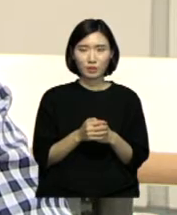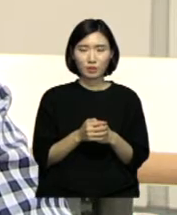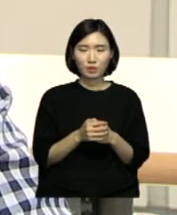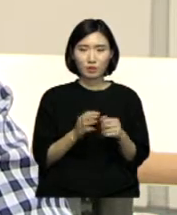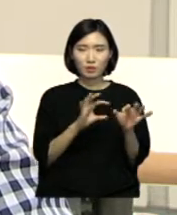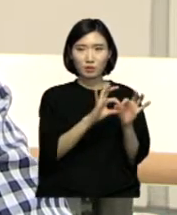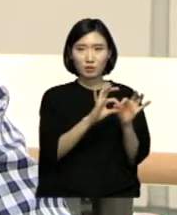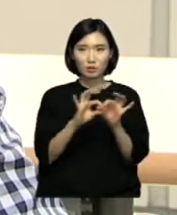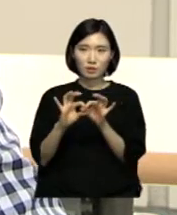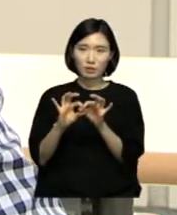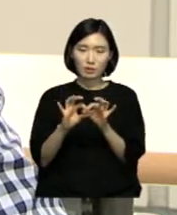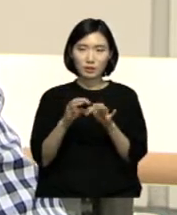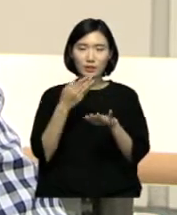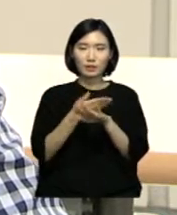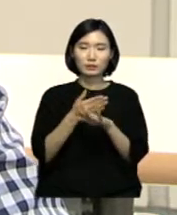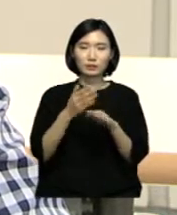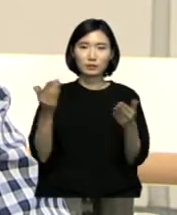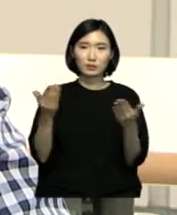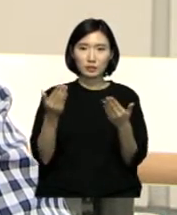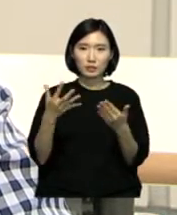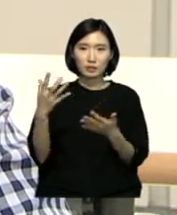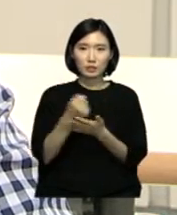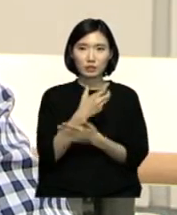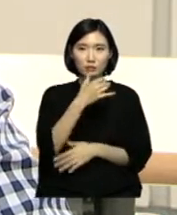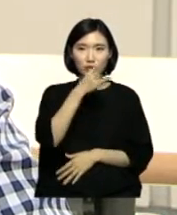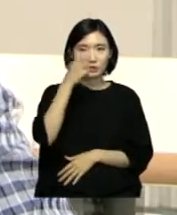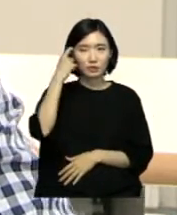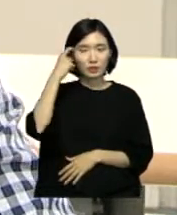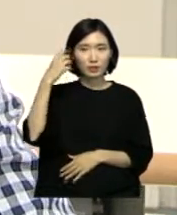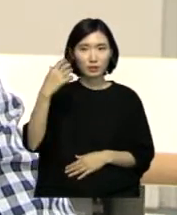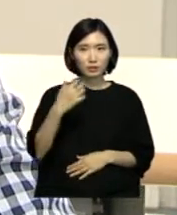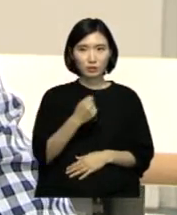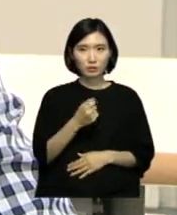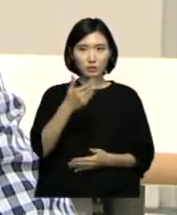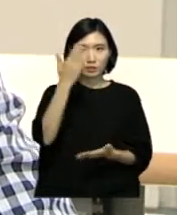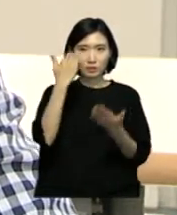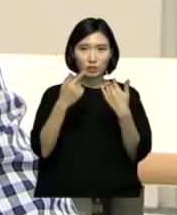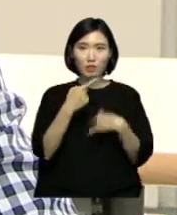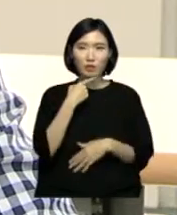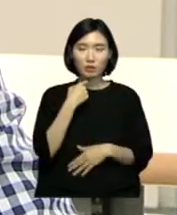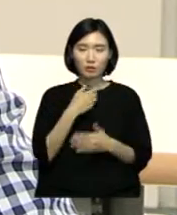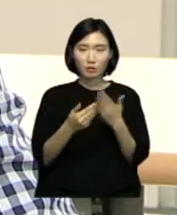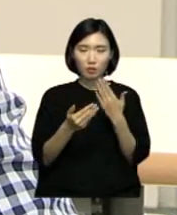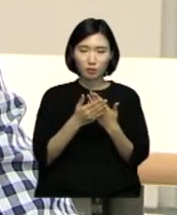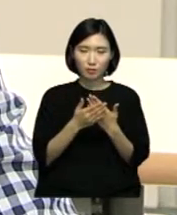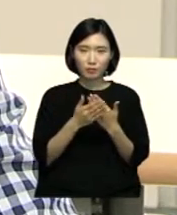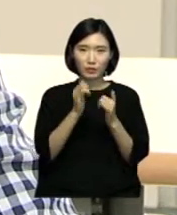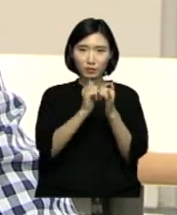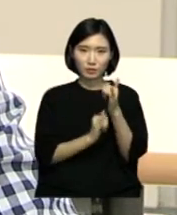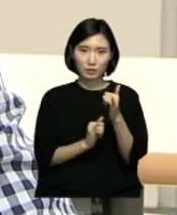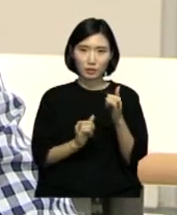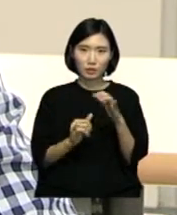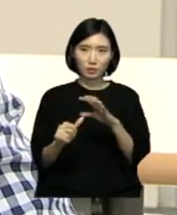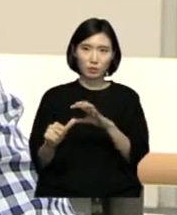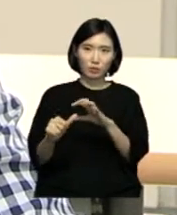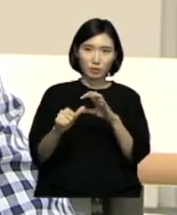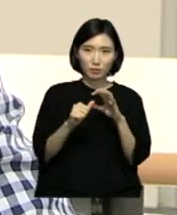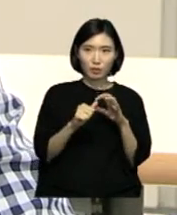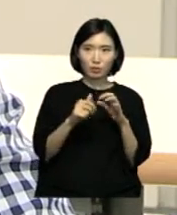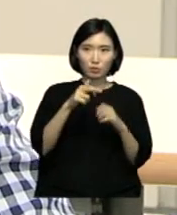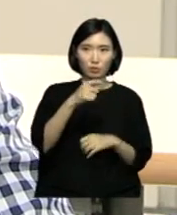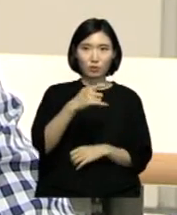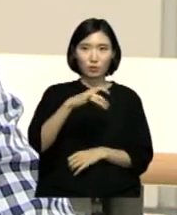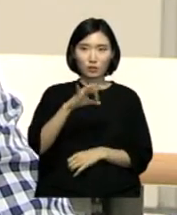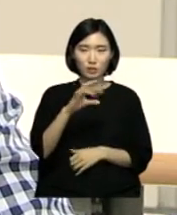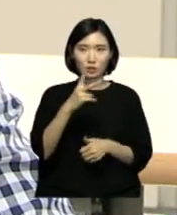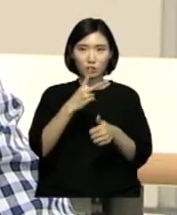연장선상에서 또 다른 직업을 가질 수 있을 것 같은 생각이 들어서 예전에 했던 커리어를 살려서 코딩 강사로도 활동할 수